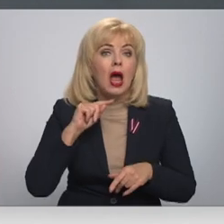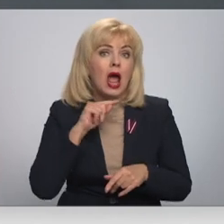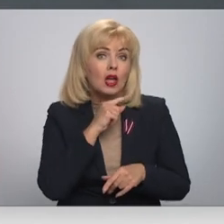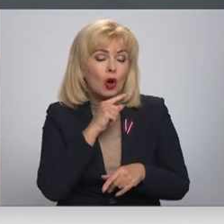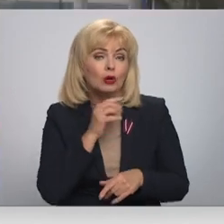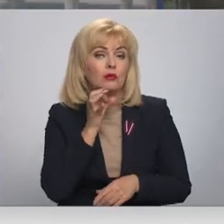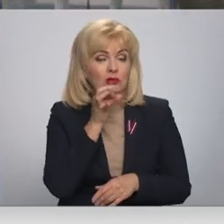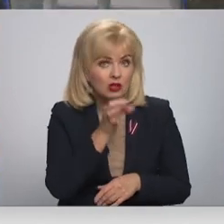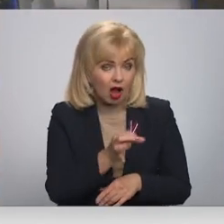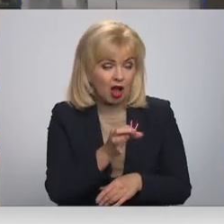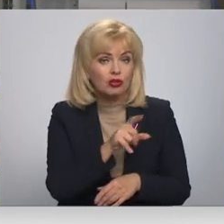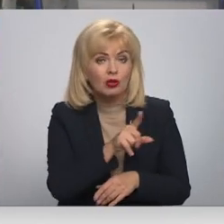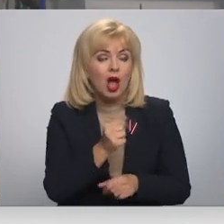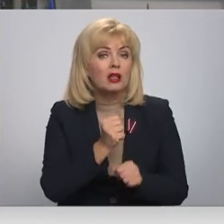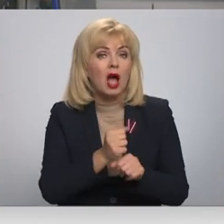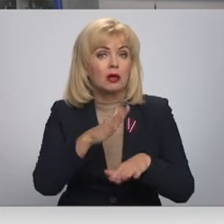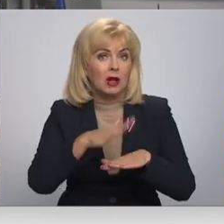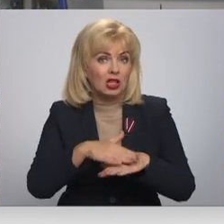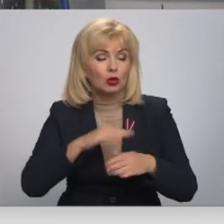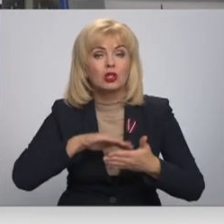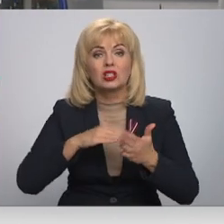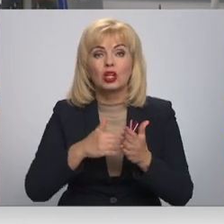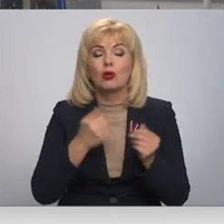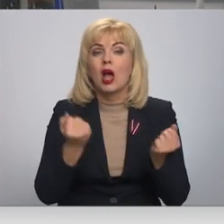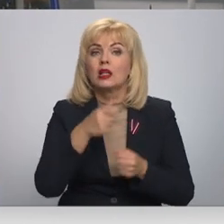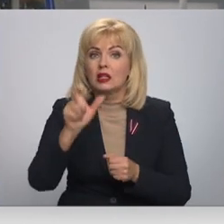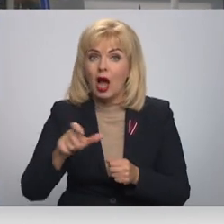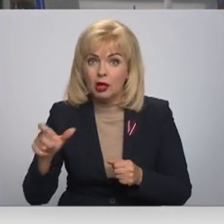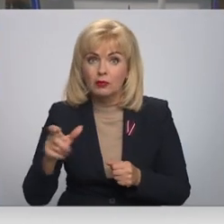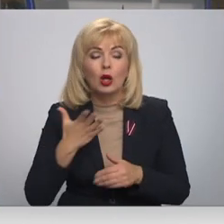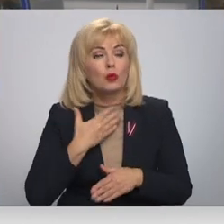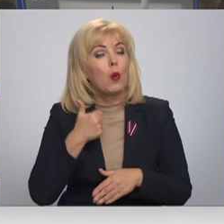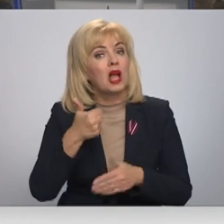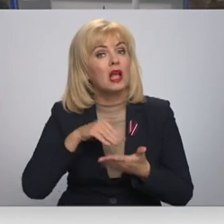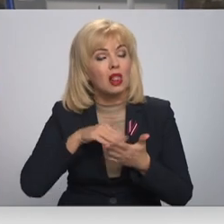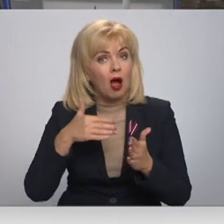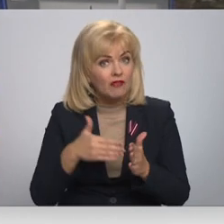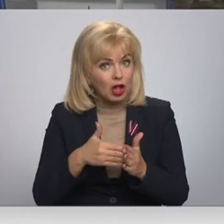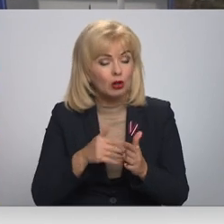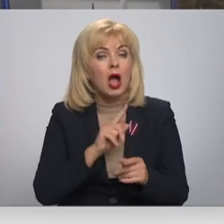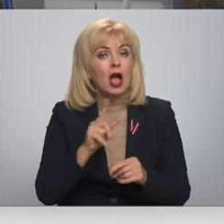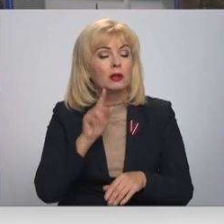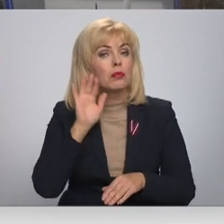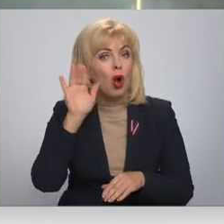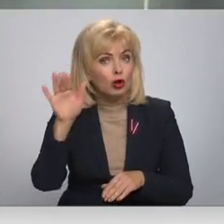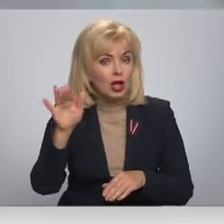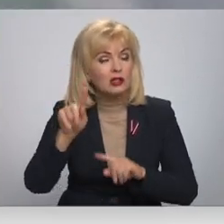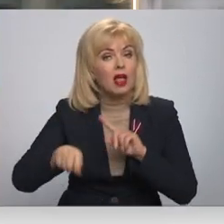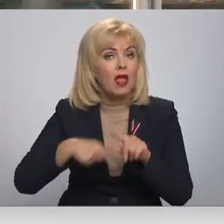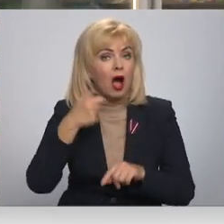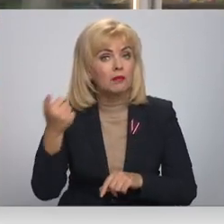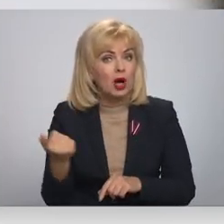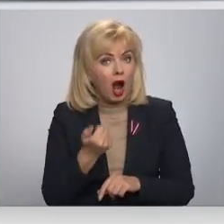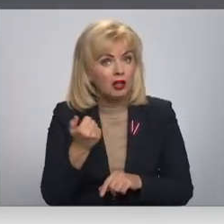Ekonomists piebilda, ka pašlaik darba tirkus situācija darbiniekiem ir diezgan labvēlīga, un tā tiek prognozēta arī nākamajā gadā.